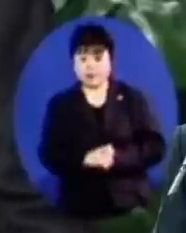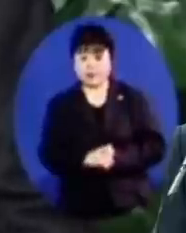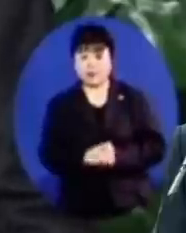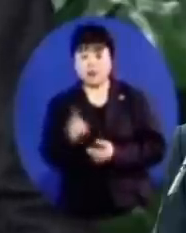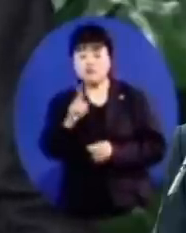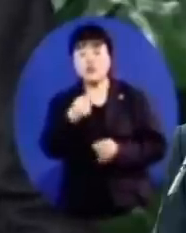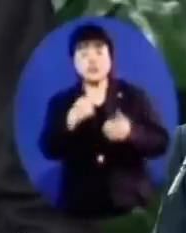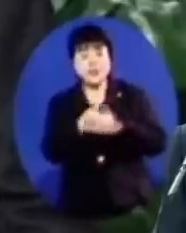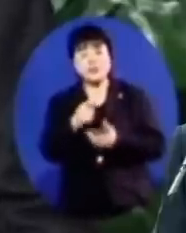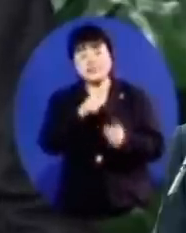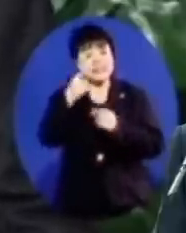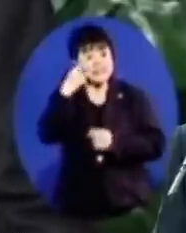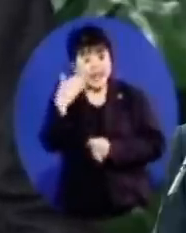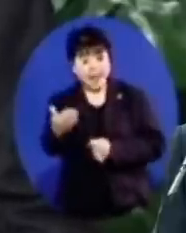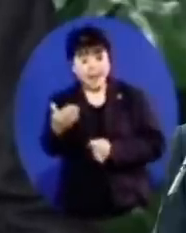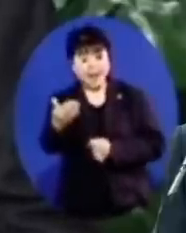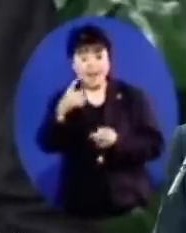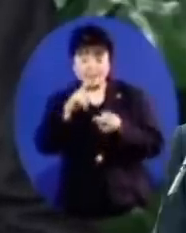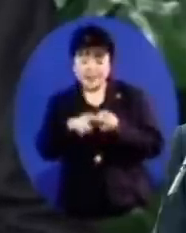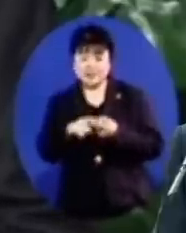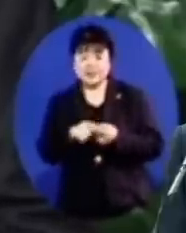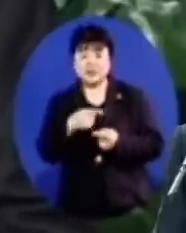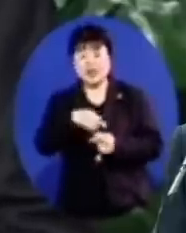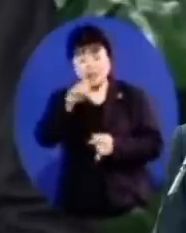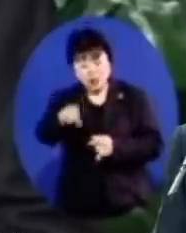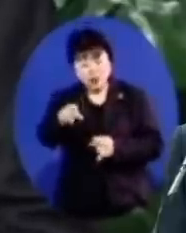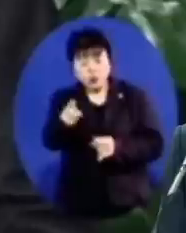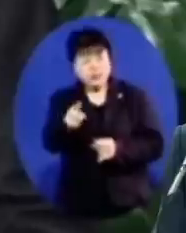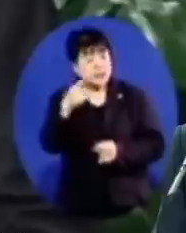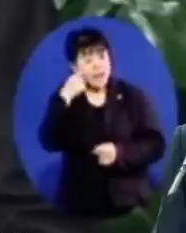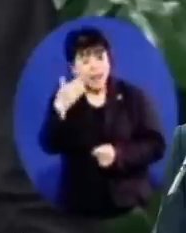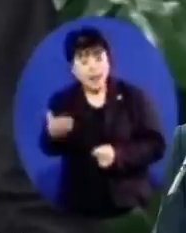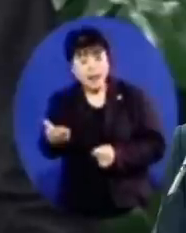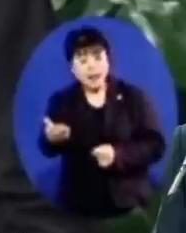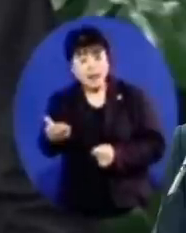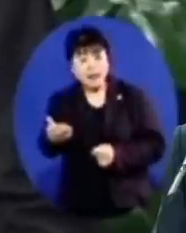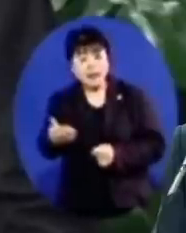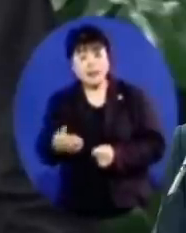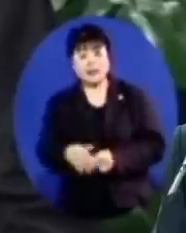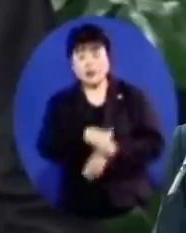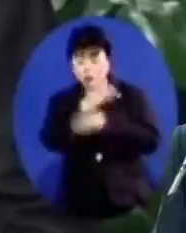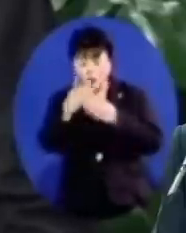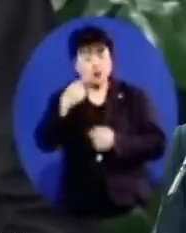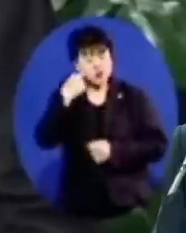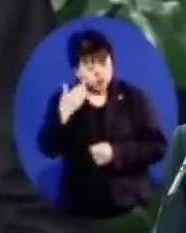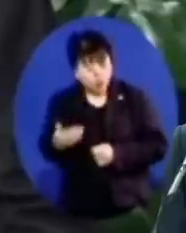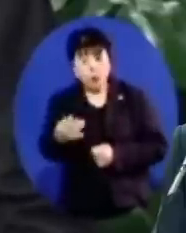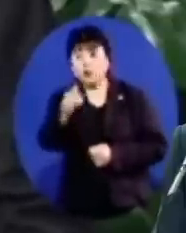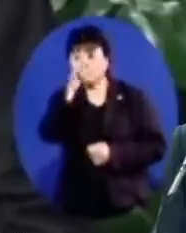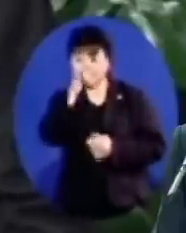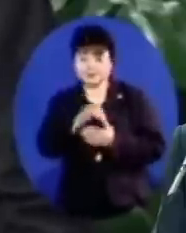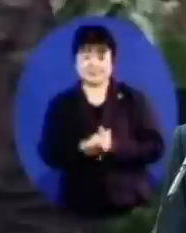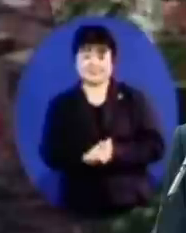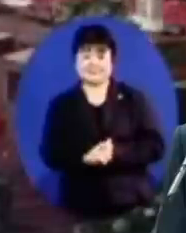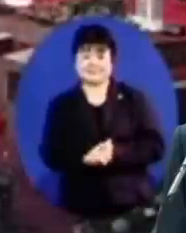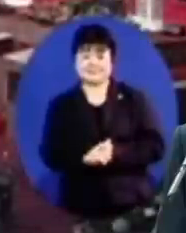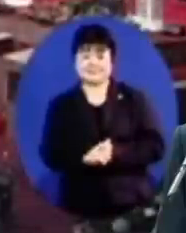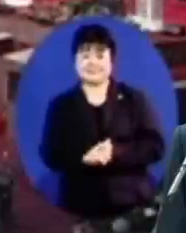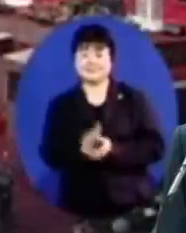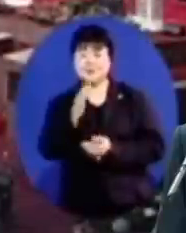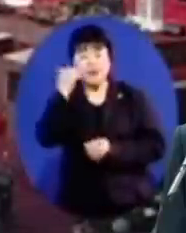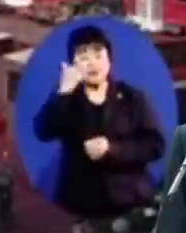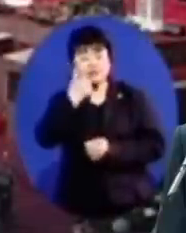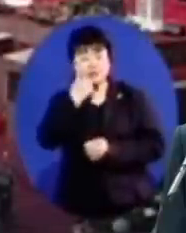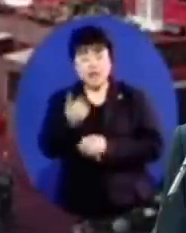때문에 사는가? 나는 어디로 가는가? 안 물어볼 사람이 없습니다. 지금